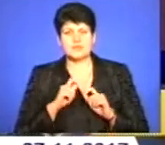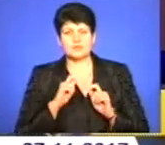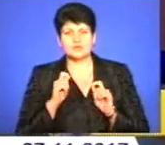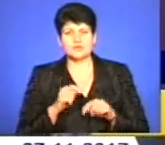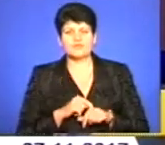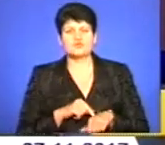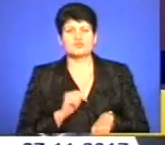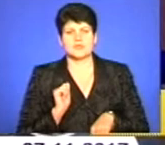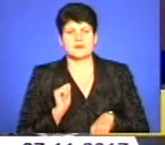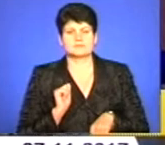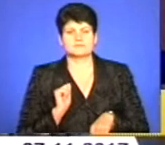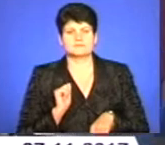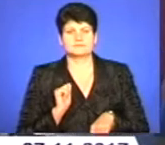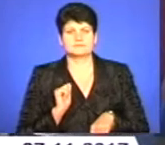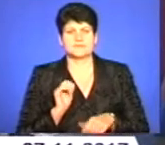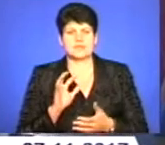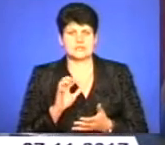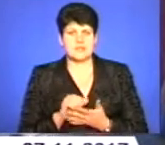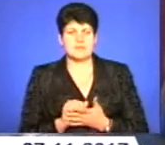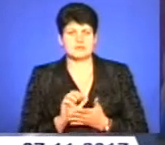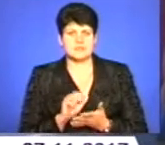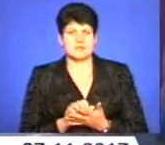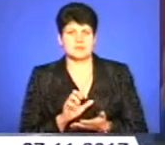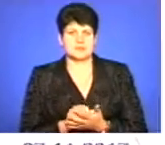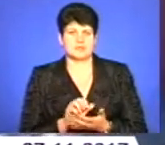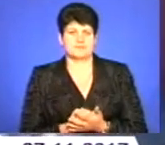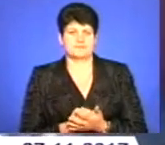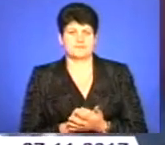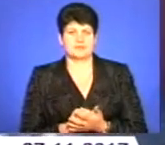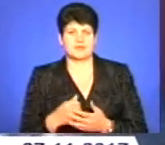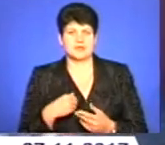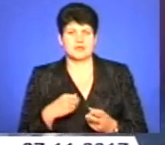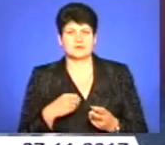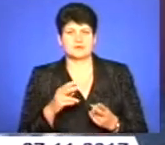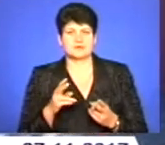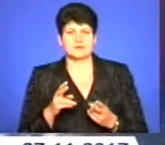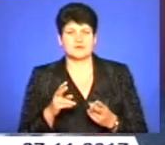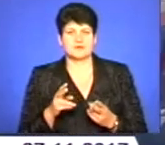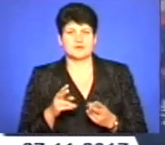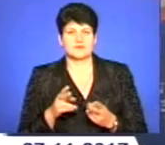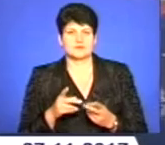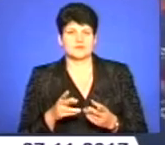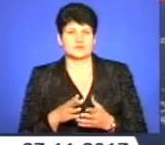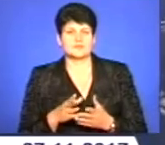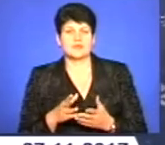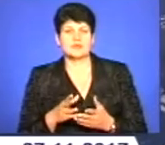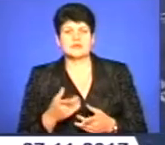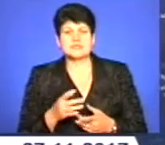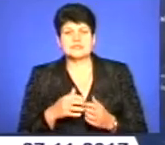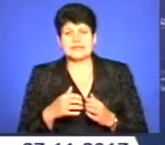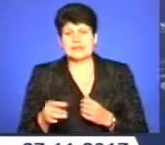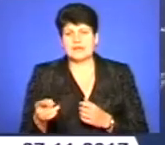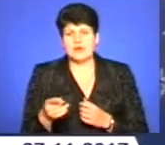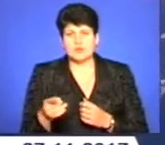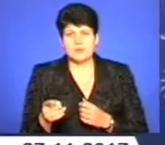відчуття. І займайтеся, займайтеся і ще раз займайтеся. Як зустрінеш там у переулку, станція мене поможе. Серед тернополян у